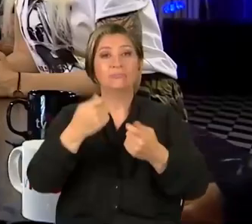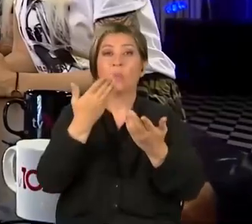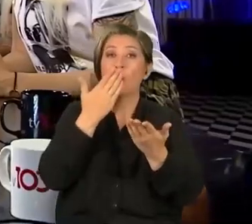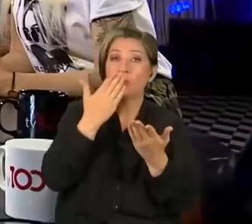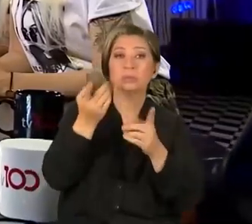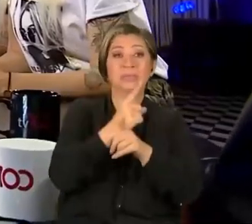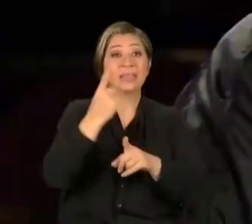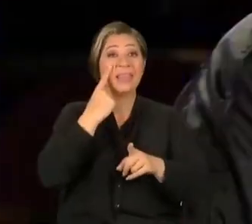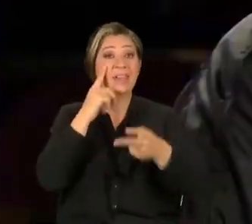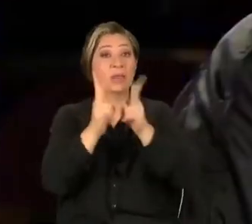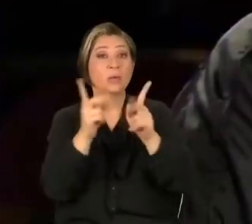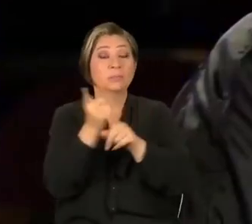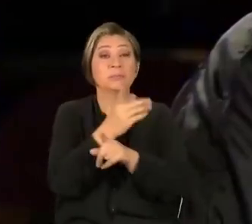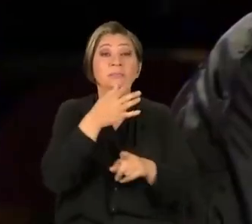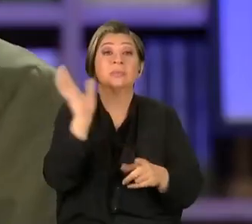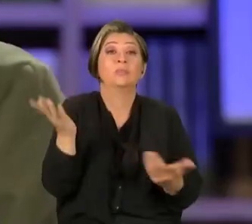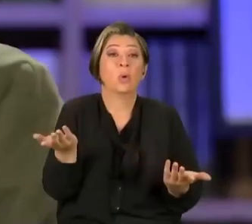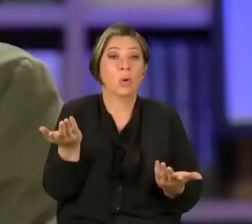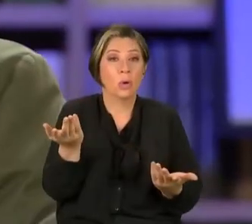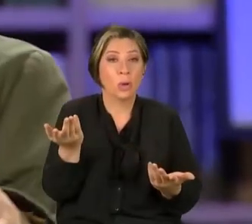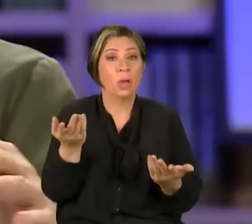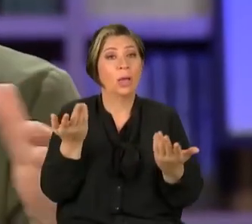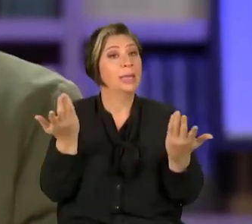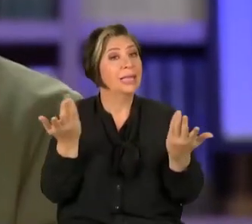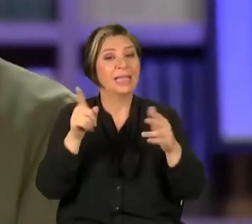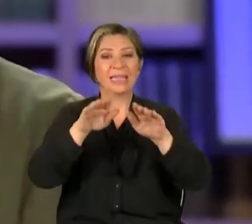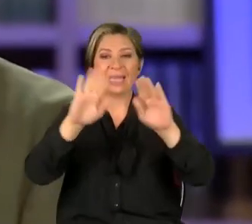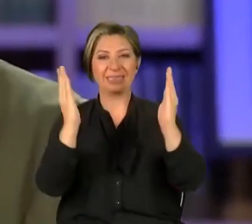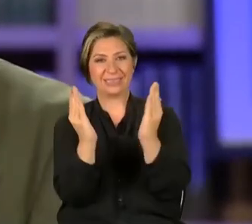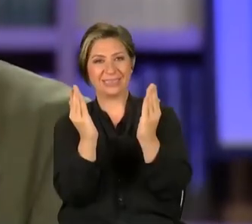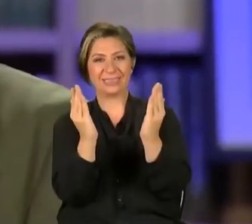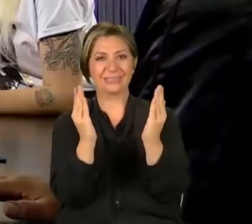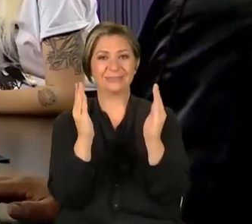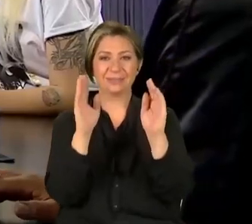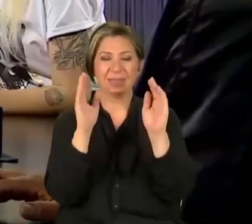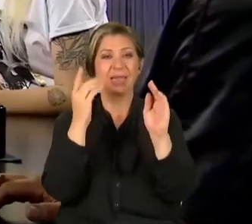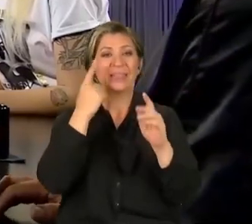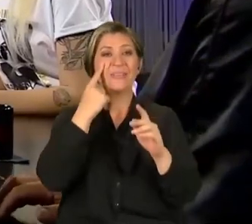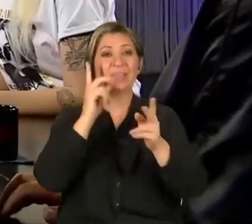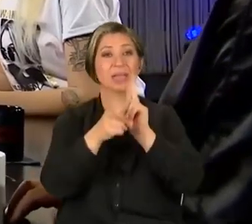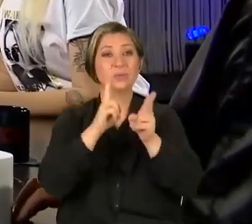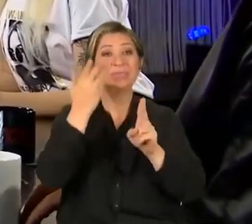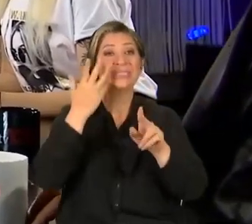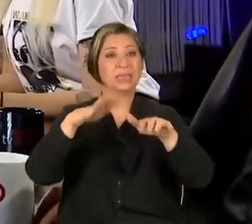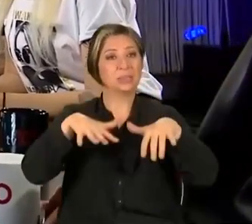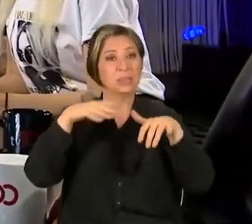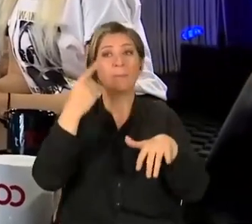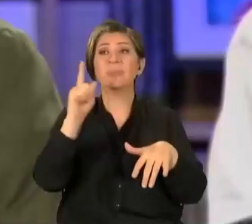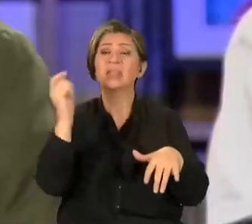da devlet tiyatrosu aşamalarından haberdar değildi. Çünkü o daha kısıtlı bir çevreydi. Devlet tiyatrosu seyircisi